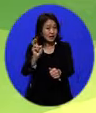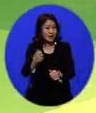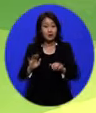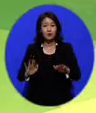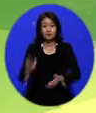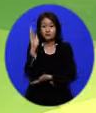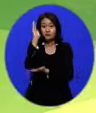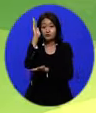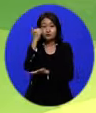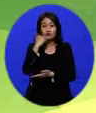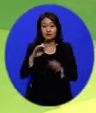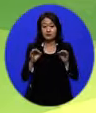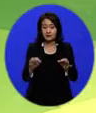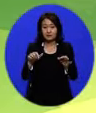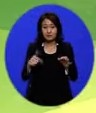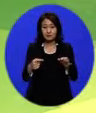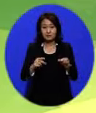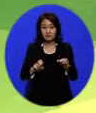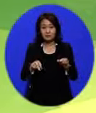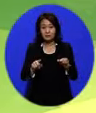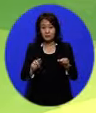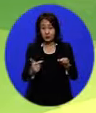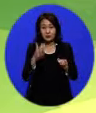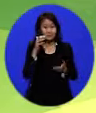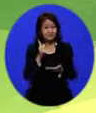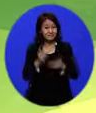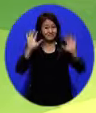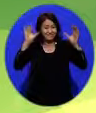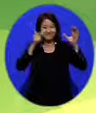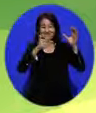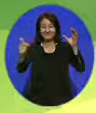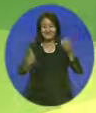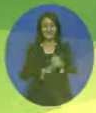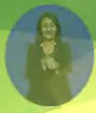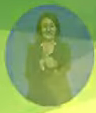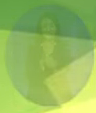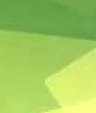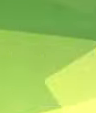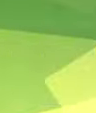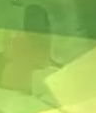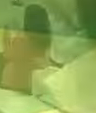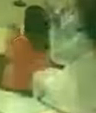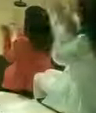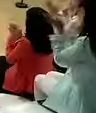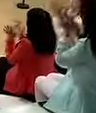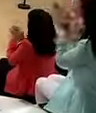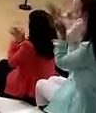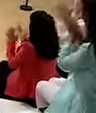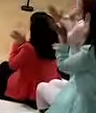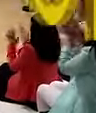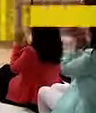그래서 오늘 강의를 해주실 김금선 소장님을 큰 박수로 모시겠습니다.